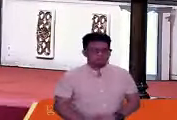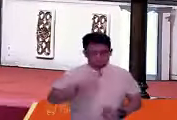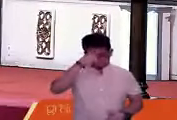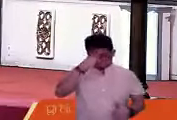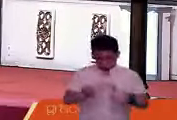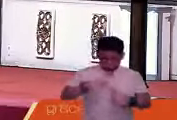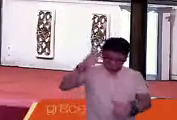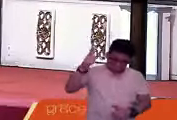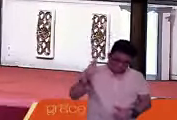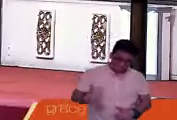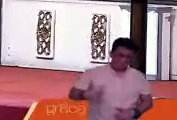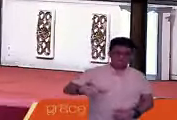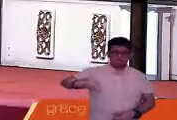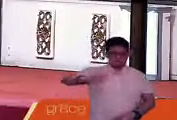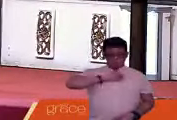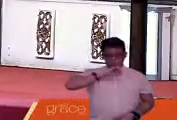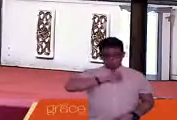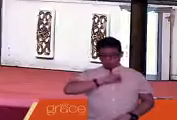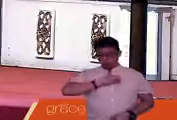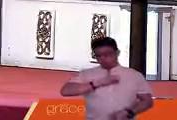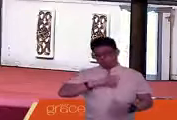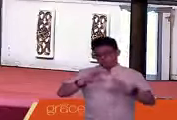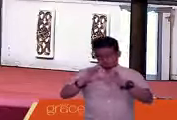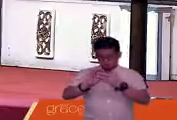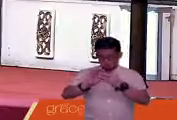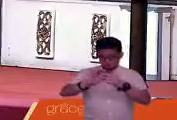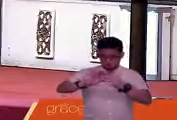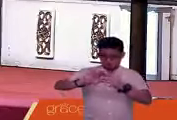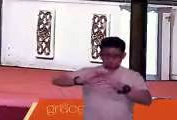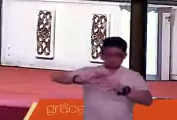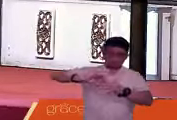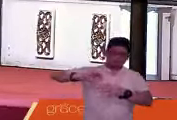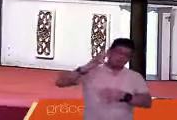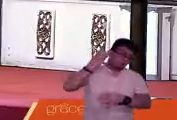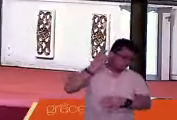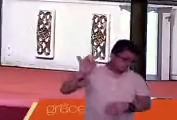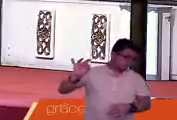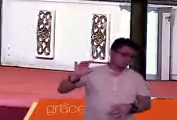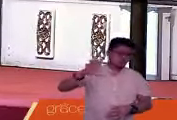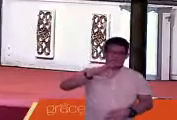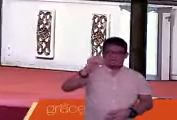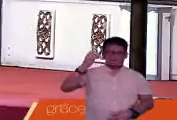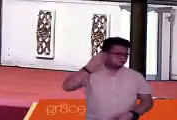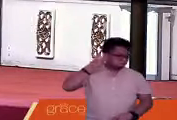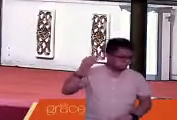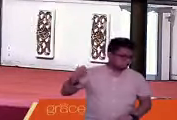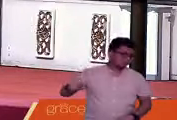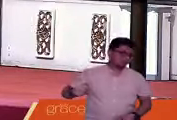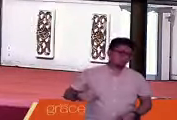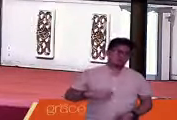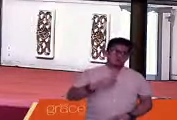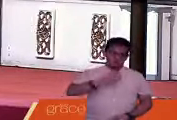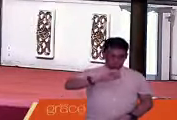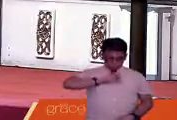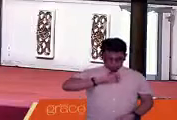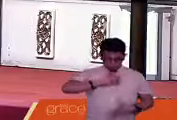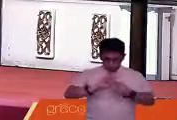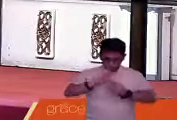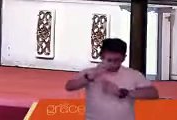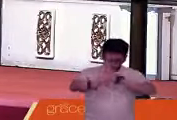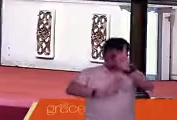Remember, God is the owner of gold and silver. He is the owner of the universe.